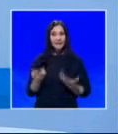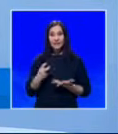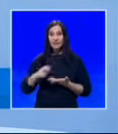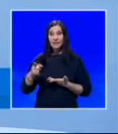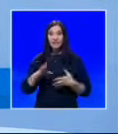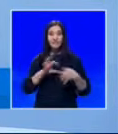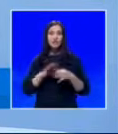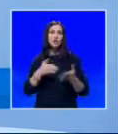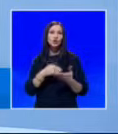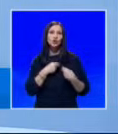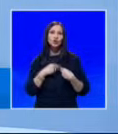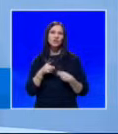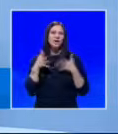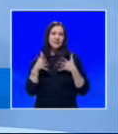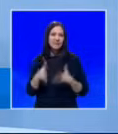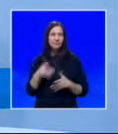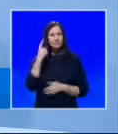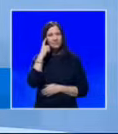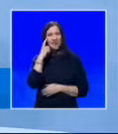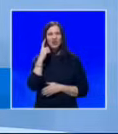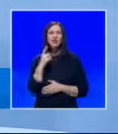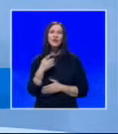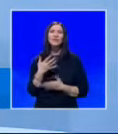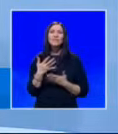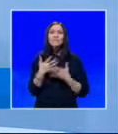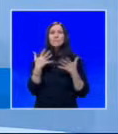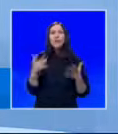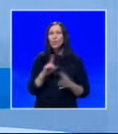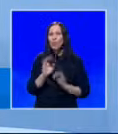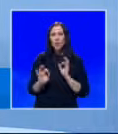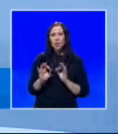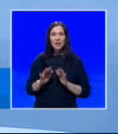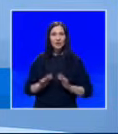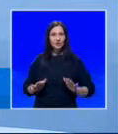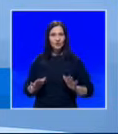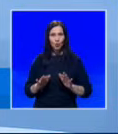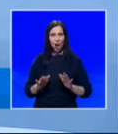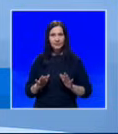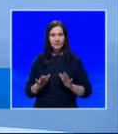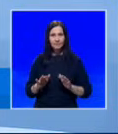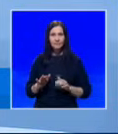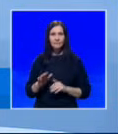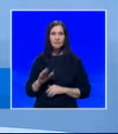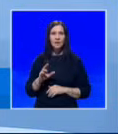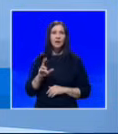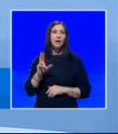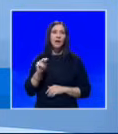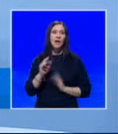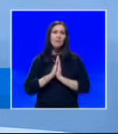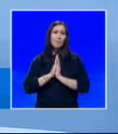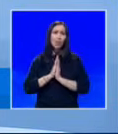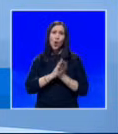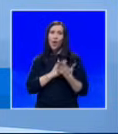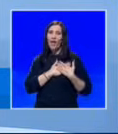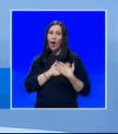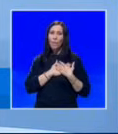излезе от тая връзка, защото ще се чувства много зле. И знае, че е в много неподходяща ситуация. И казва, моля те,